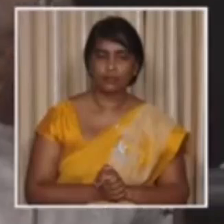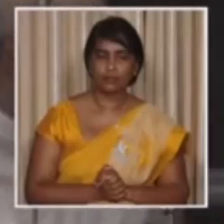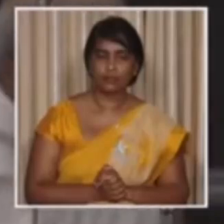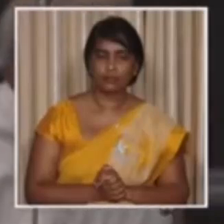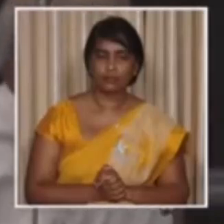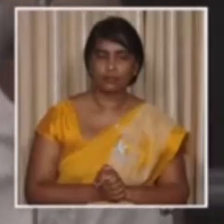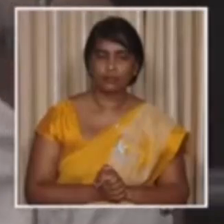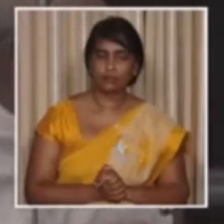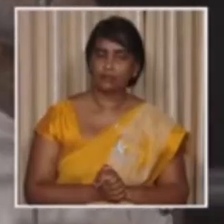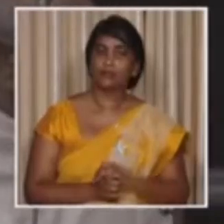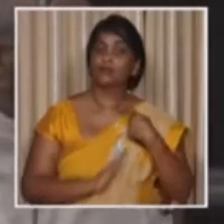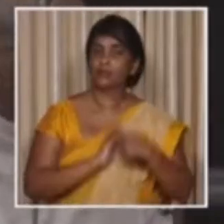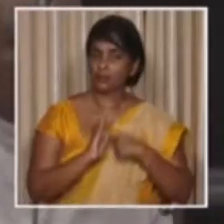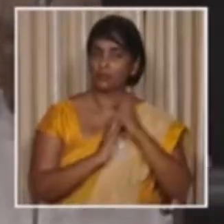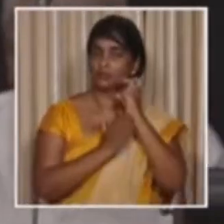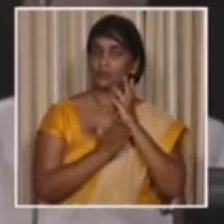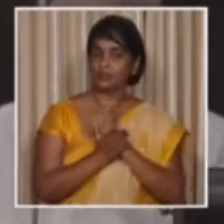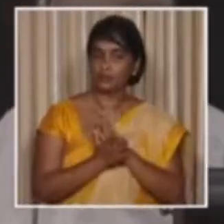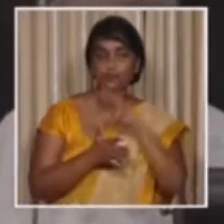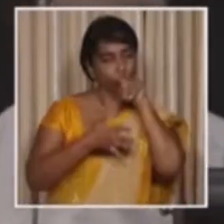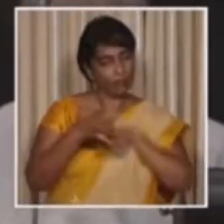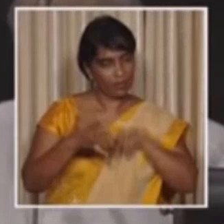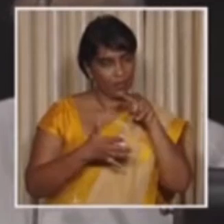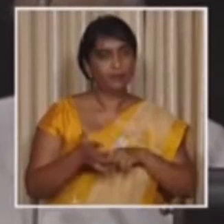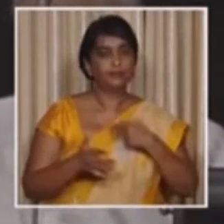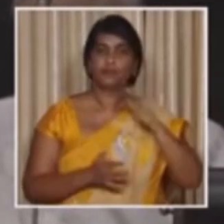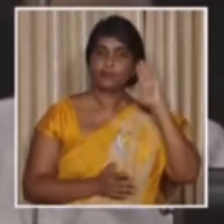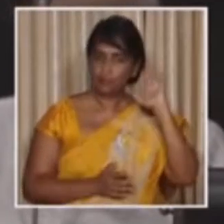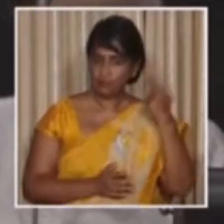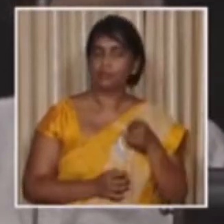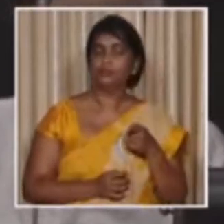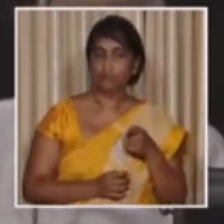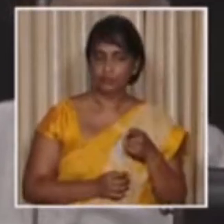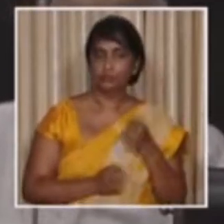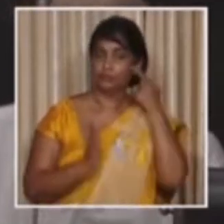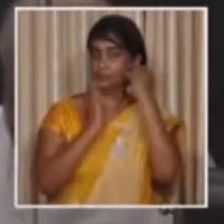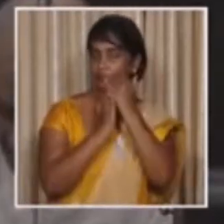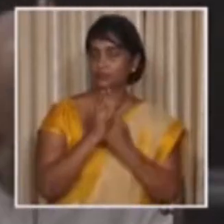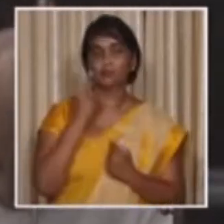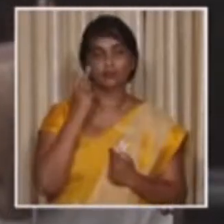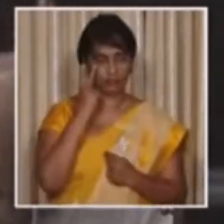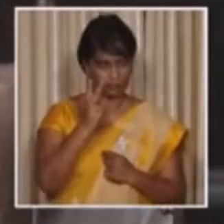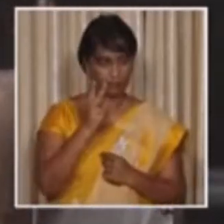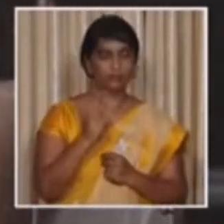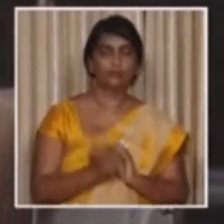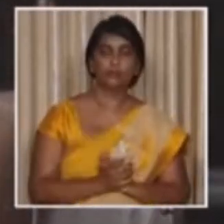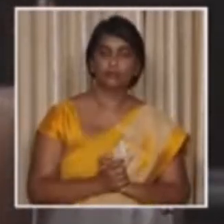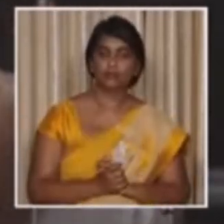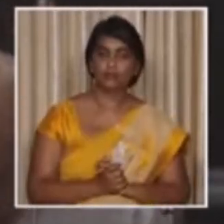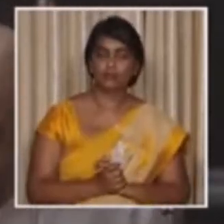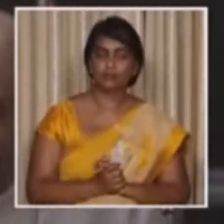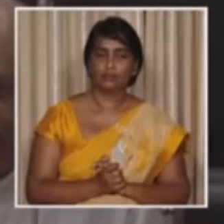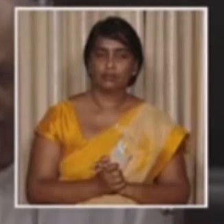ඇත්ත වශයෙන්ම මේ රටේ විවස්ථාව කියවුවොත් විශේෂයෙන්ම කාරණා දෙකක් තියෙනවා එකක් තියෙනවා